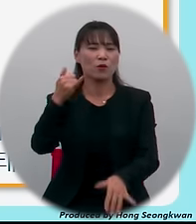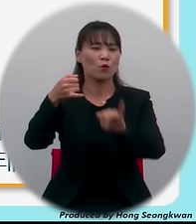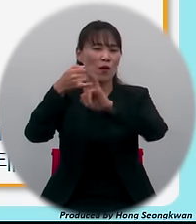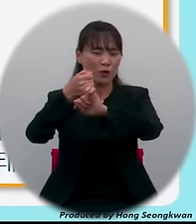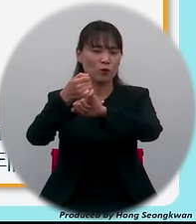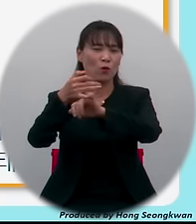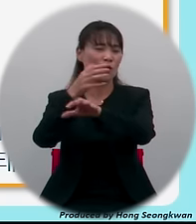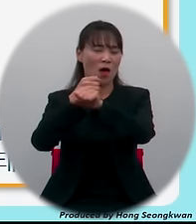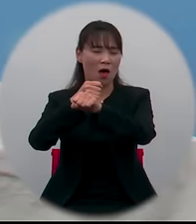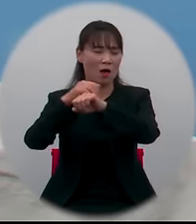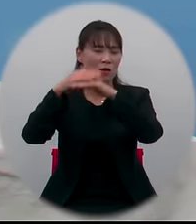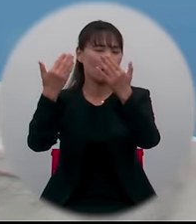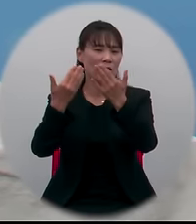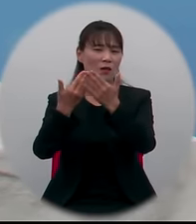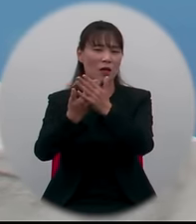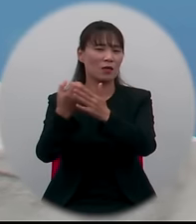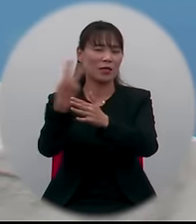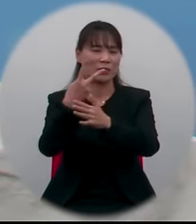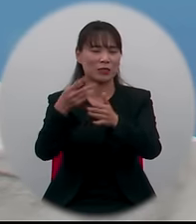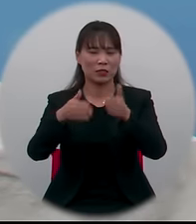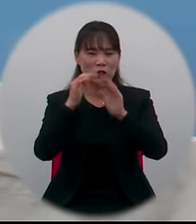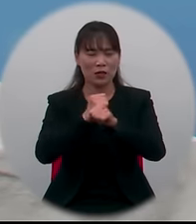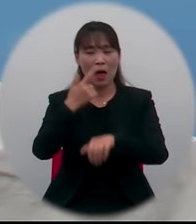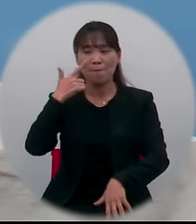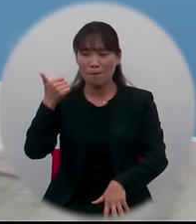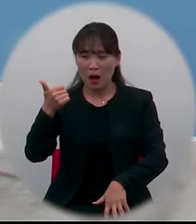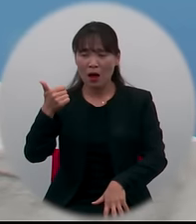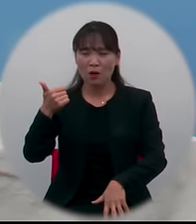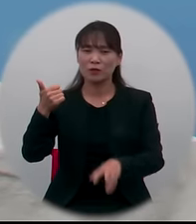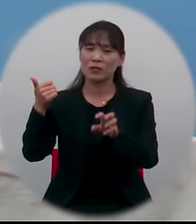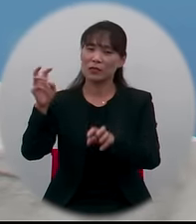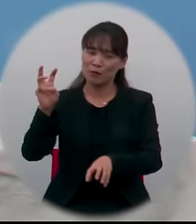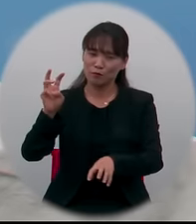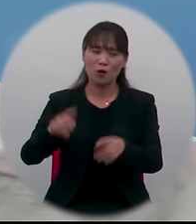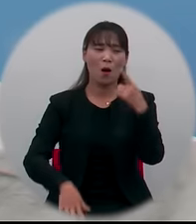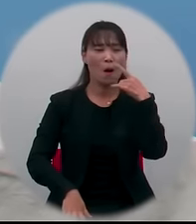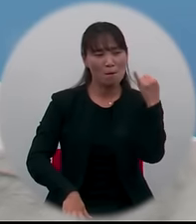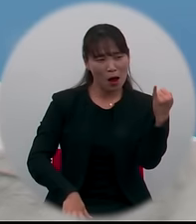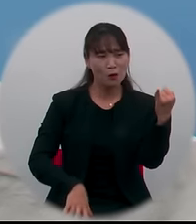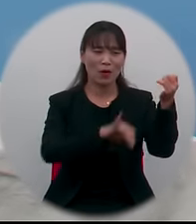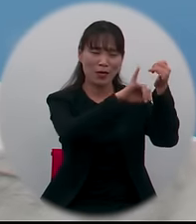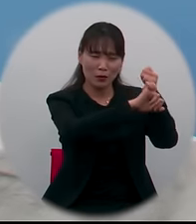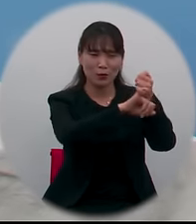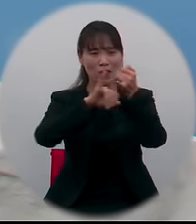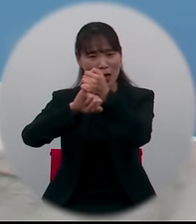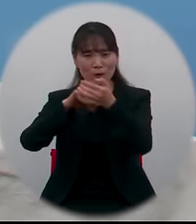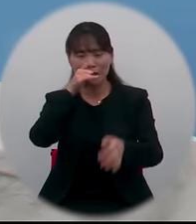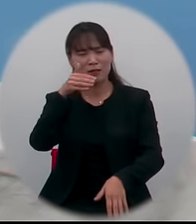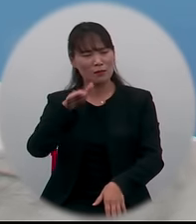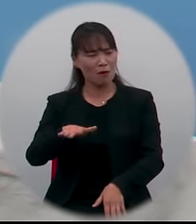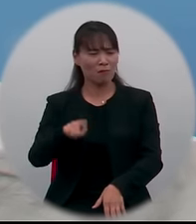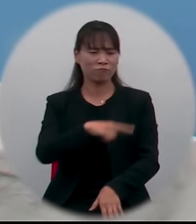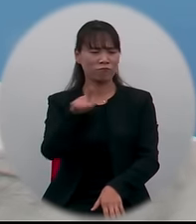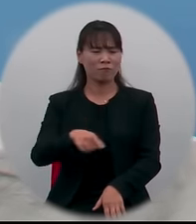재설정해 아빠하고 하루에 30분만 하기로 약속했지만 엄마하고 유튜브 다섯 편만 보기로 약속했지만 아니 이게